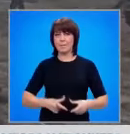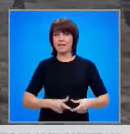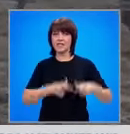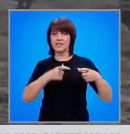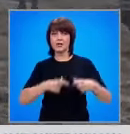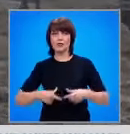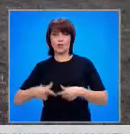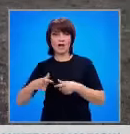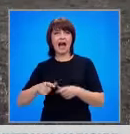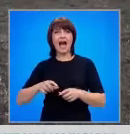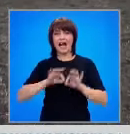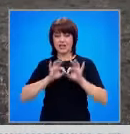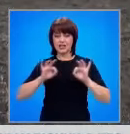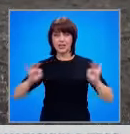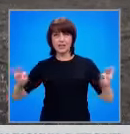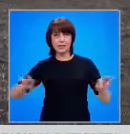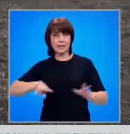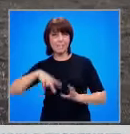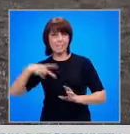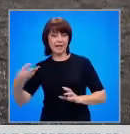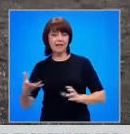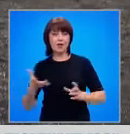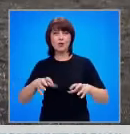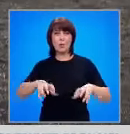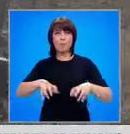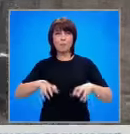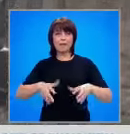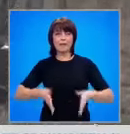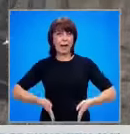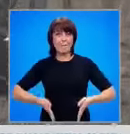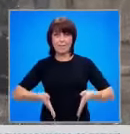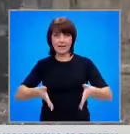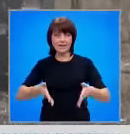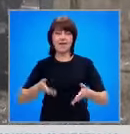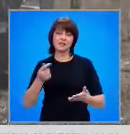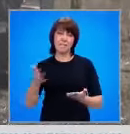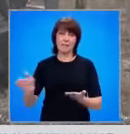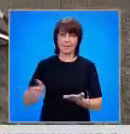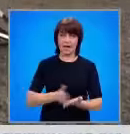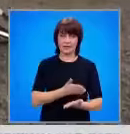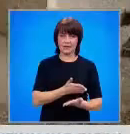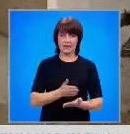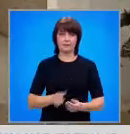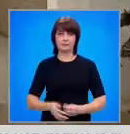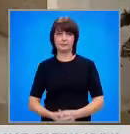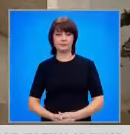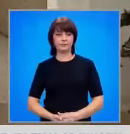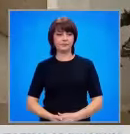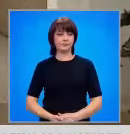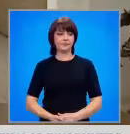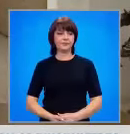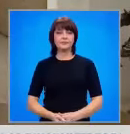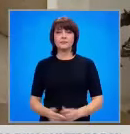а падналите жици, които бяха блокирали пътища и земеделски земи, са били отстранени. В това